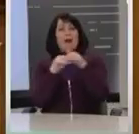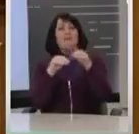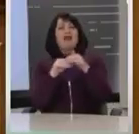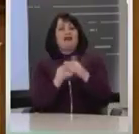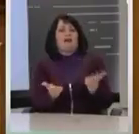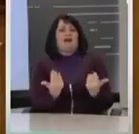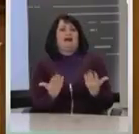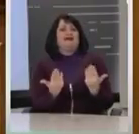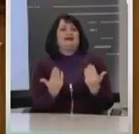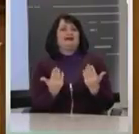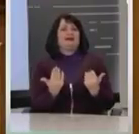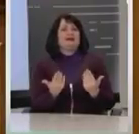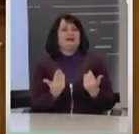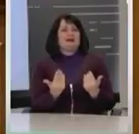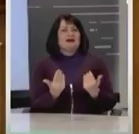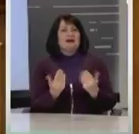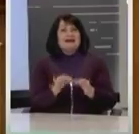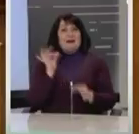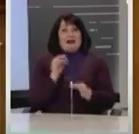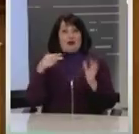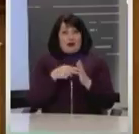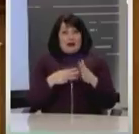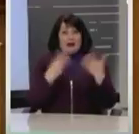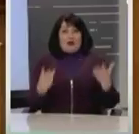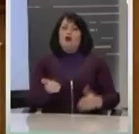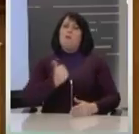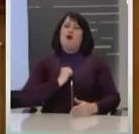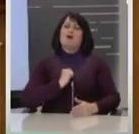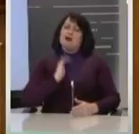της οριστικής επιστροφής στις αγορές το Σεπτέμβριο του 2018.